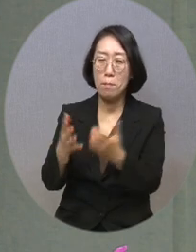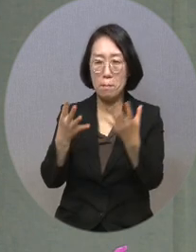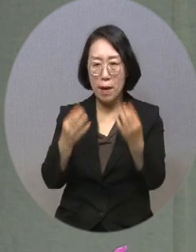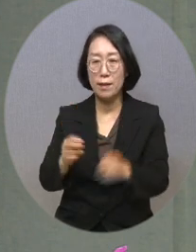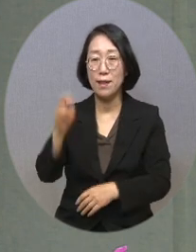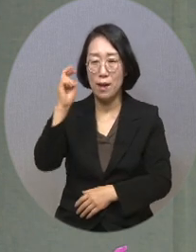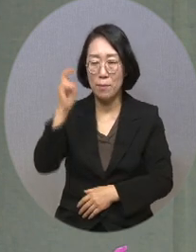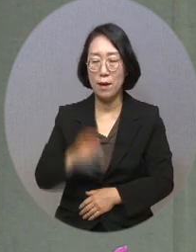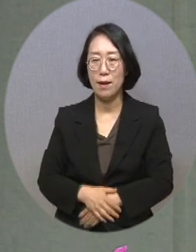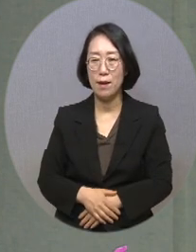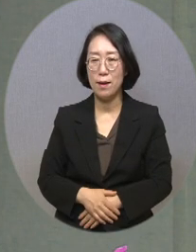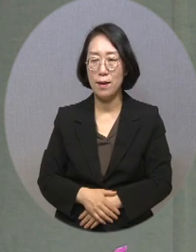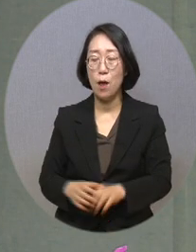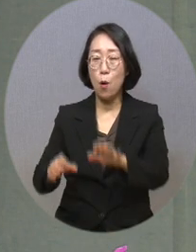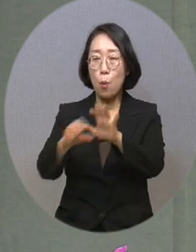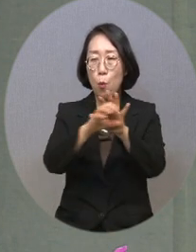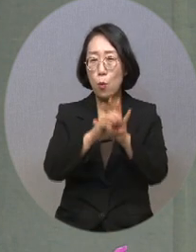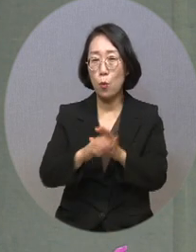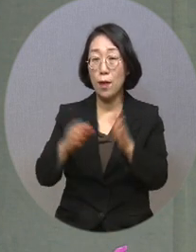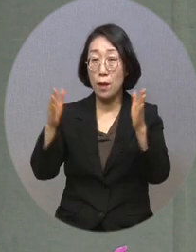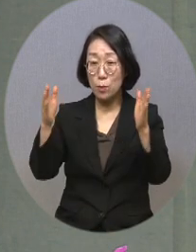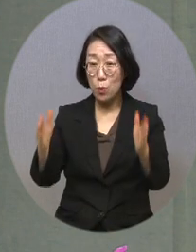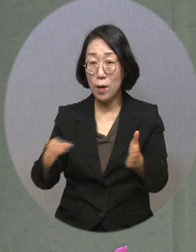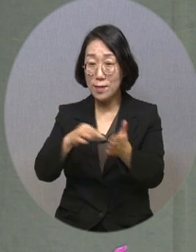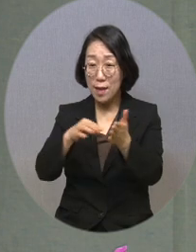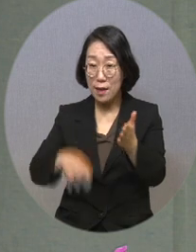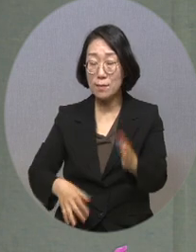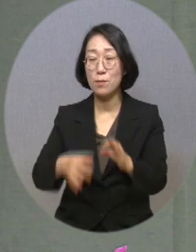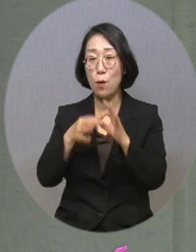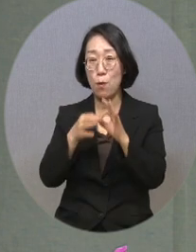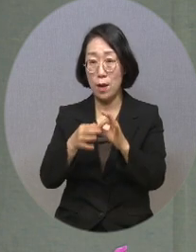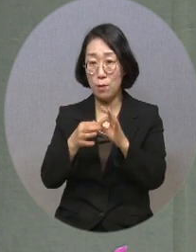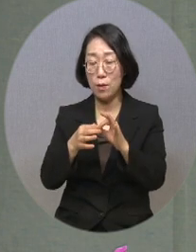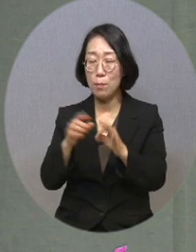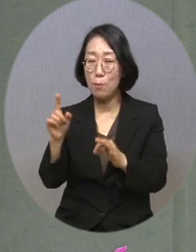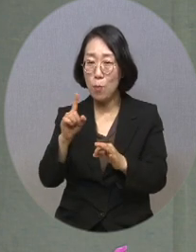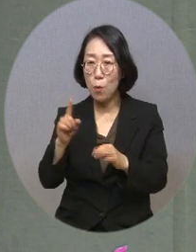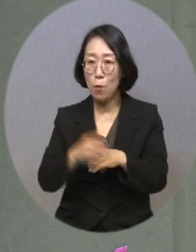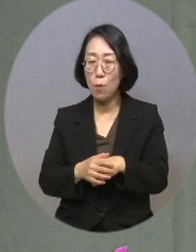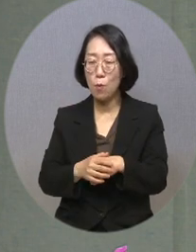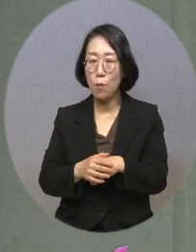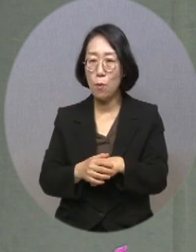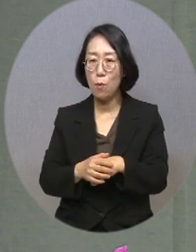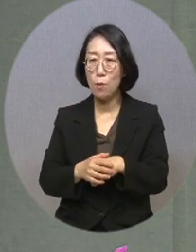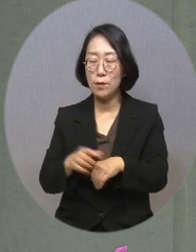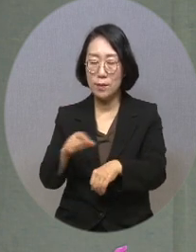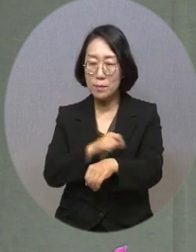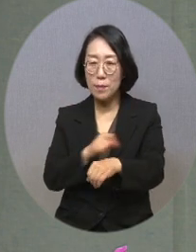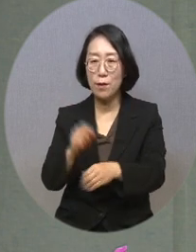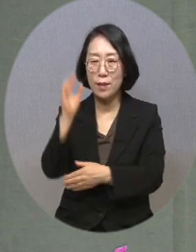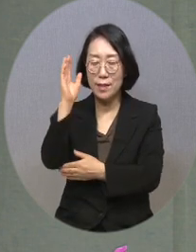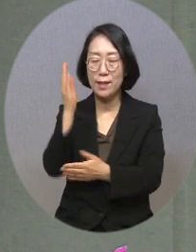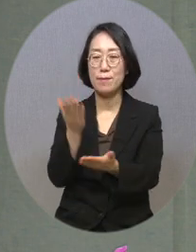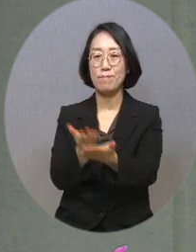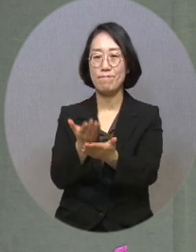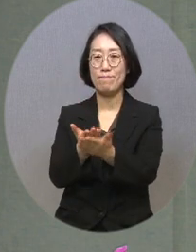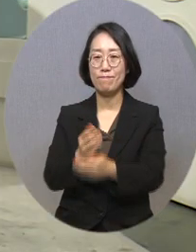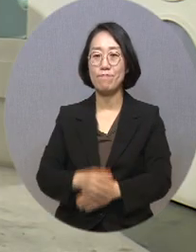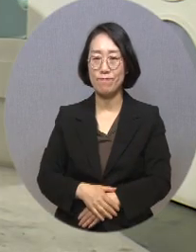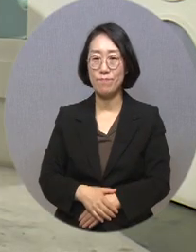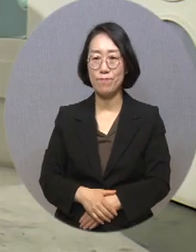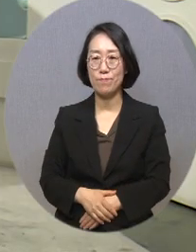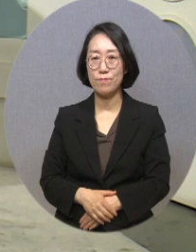하는데 네. 그 코로나 기간에 세무 행정에 어떤 일이 있었는지 예. 좀 소개해 주시죠. 아, 네.